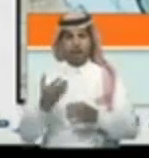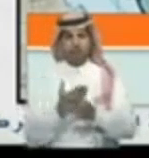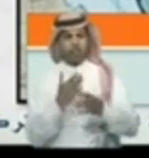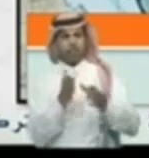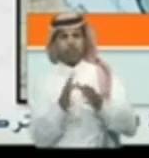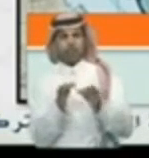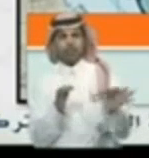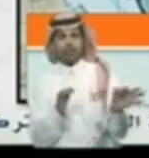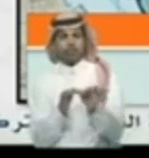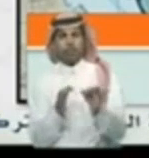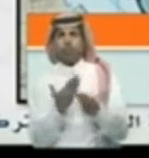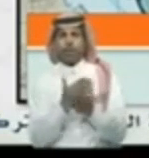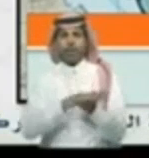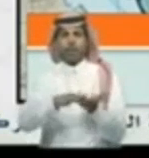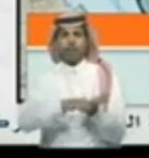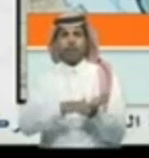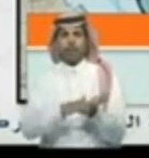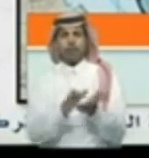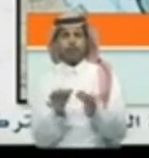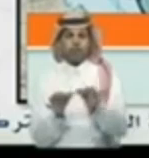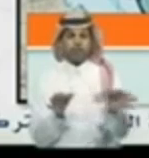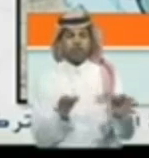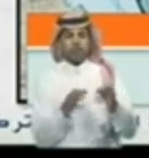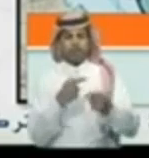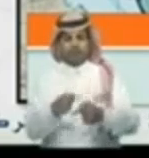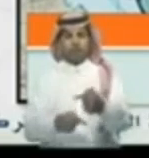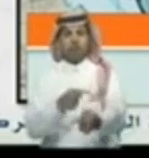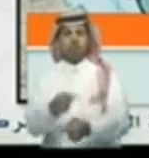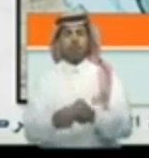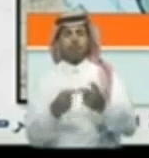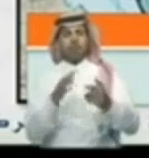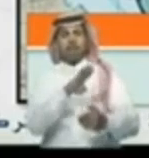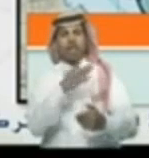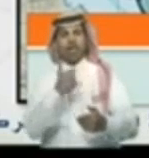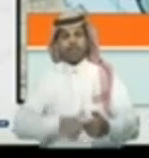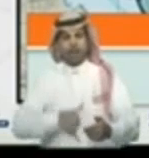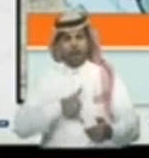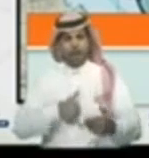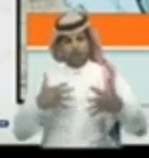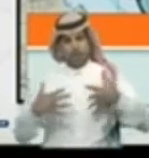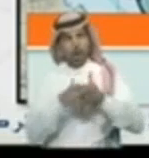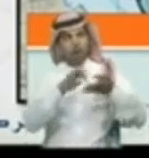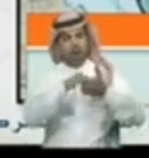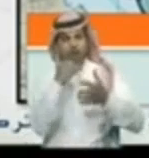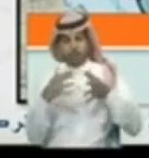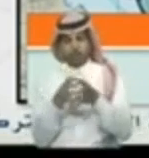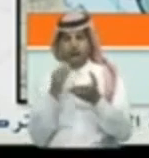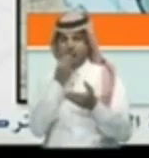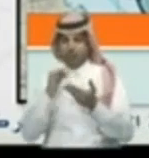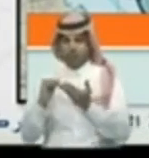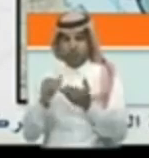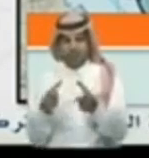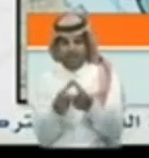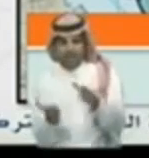التقدم باتجاه باقم. في محور نهوق اكتاف تقدمت قوات الجيش الوطني مدعومة من التحالف بفتح طرق الإمداد والتموين وإزالة